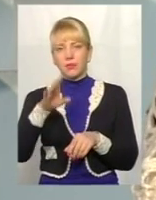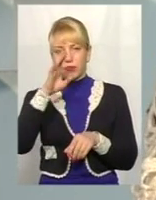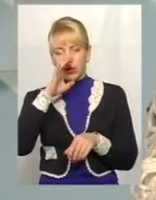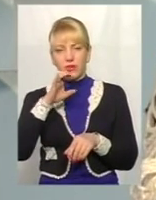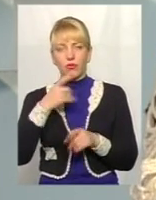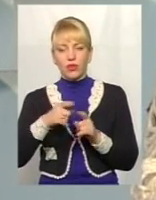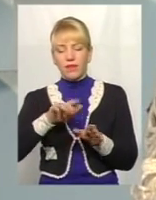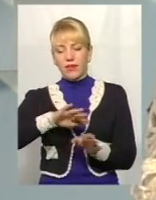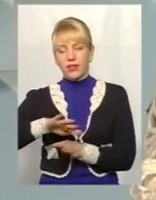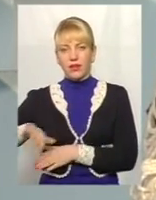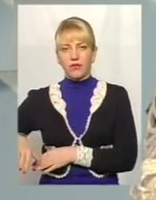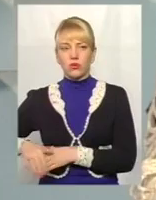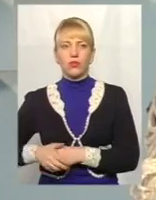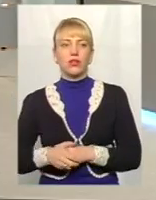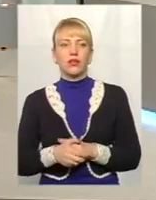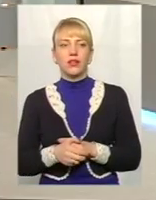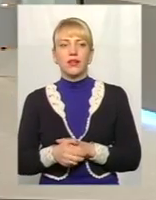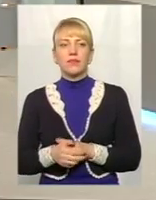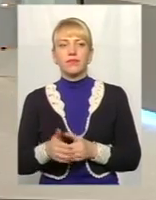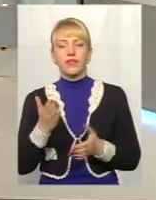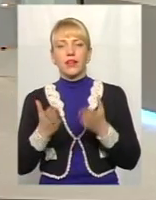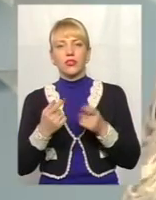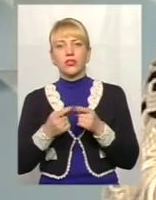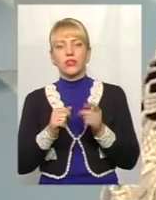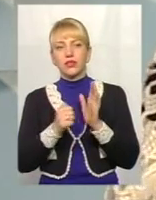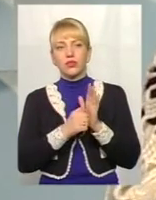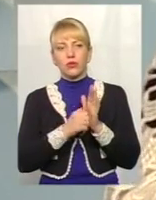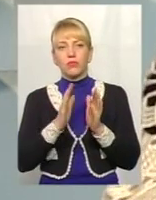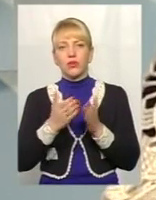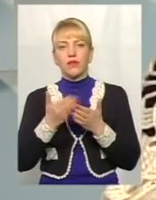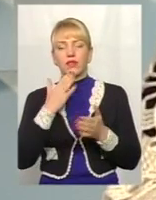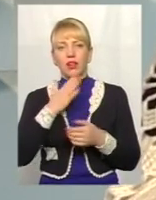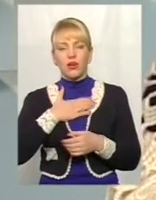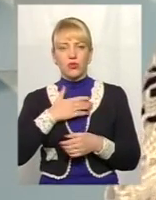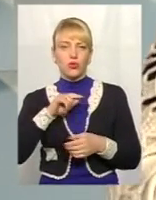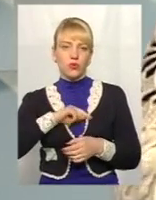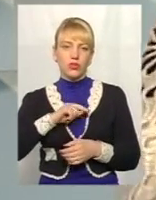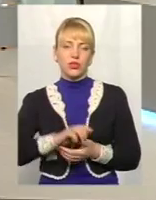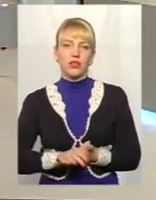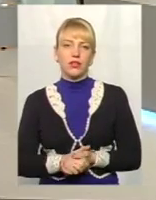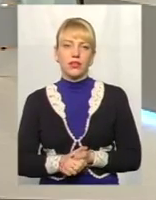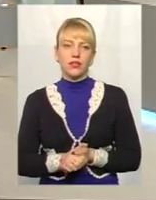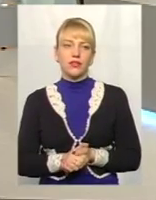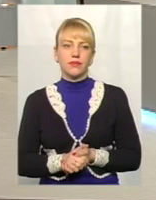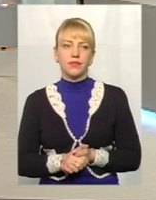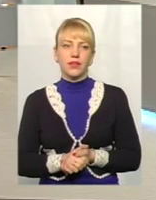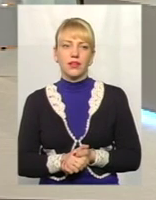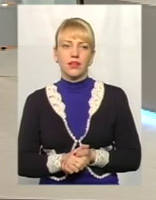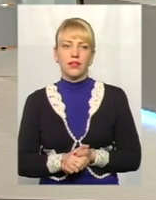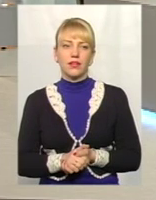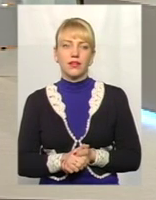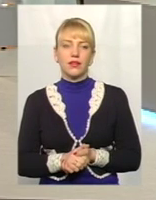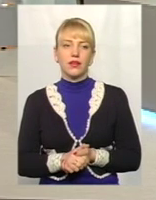якось відійде в сторону. Якщо цей стук буде від нашої душі. Дякую, пані Наталя.